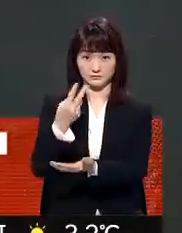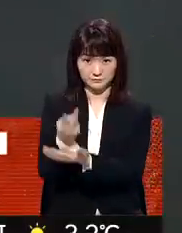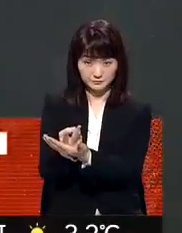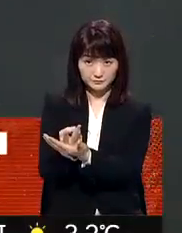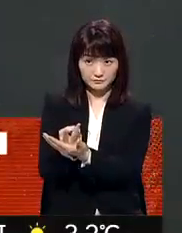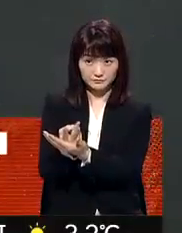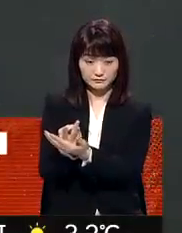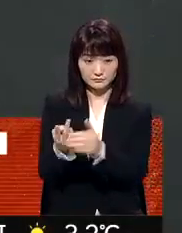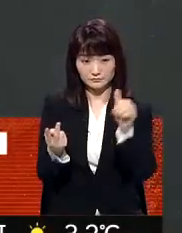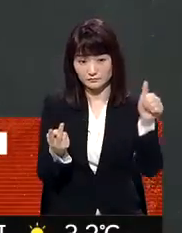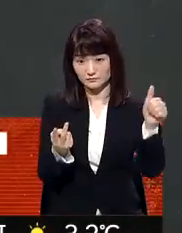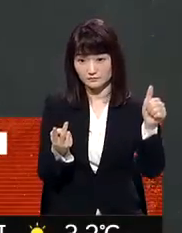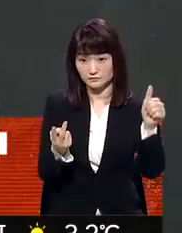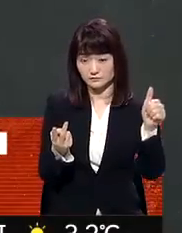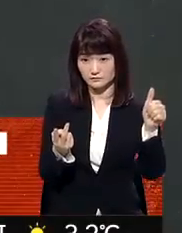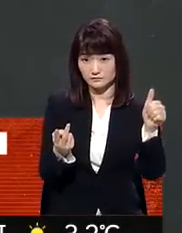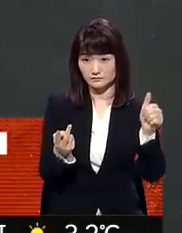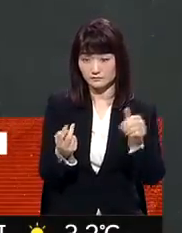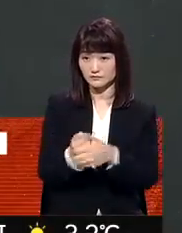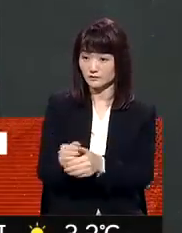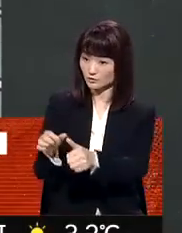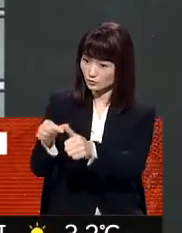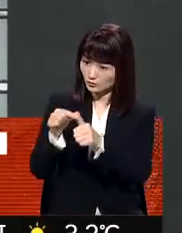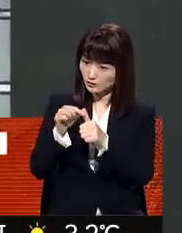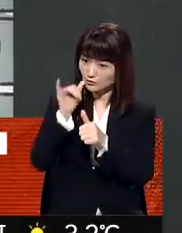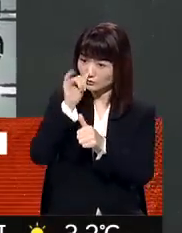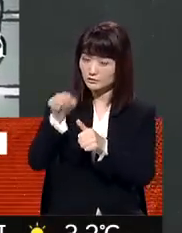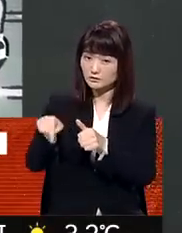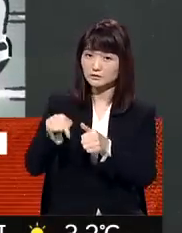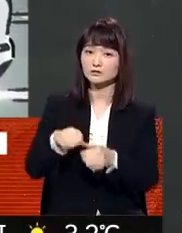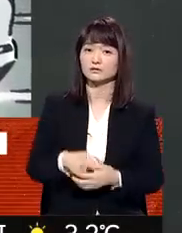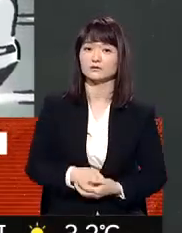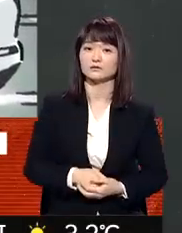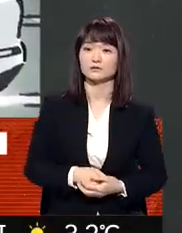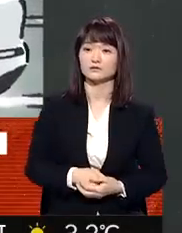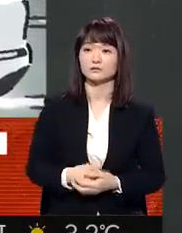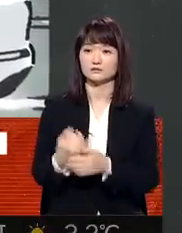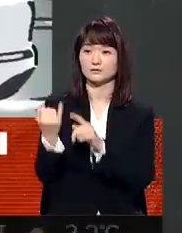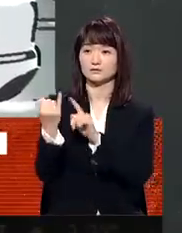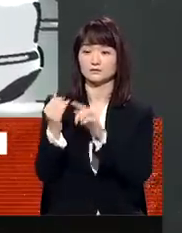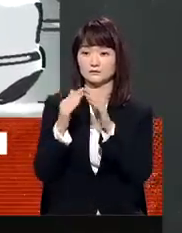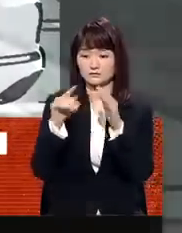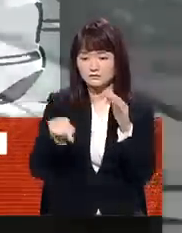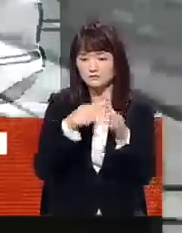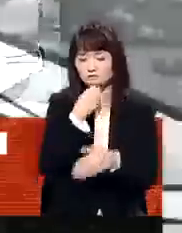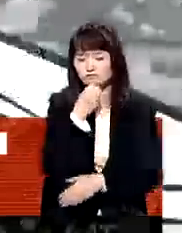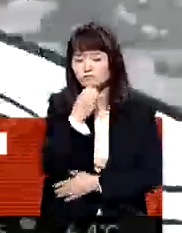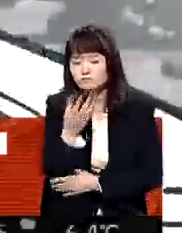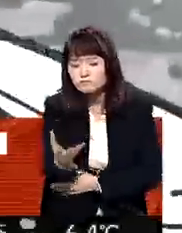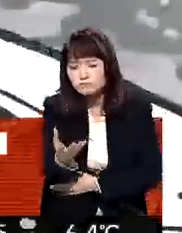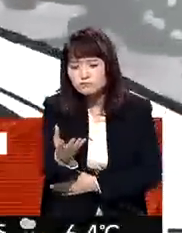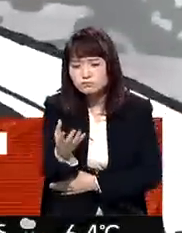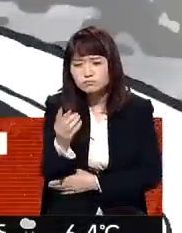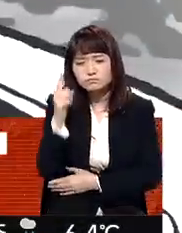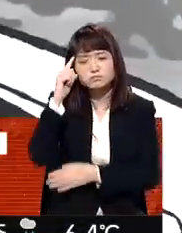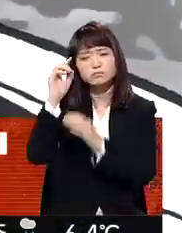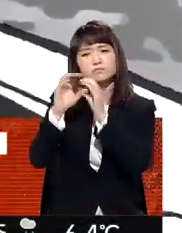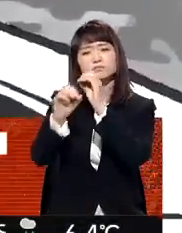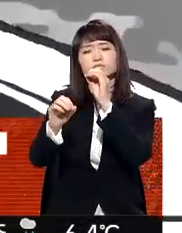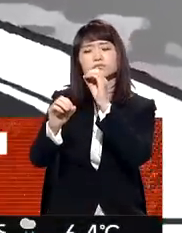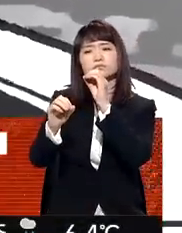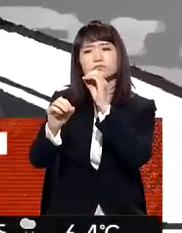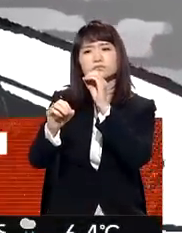때는이 남성이 조철할 수 있지 않았냐 이런 지적이 있을 수 있는데 여기에 대해서는요 여성이 집안에서 구토한 뒤 의식을 잃고 코를 골았다 이런